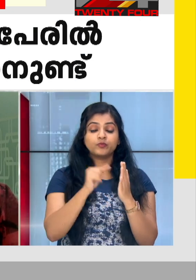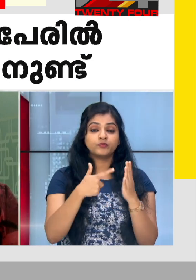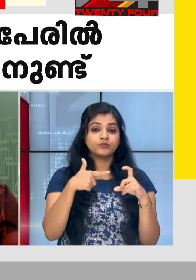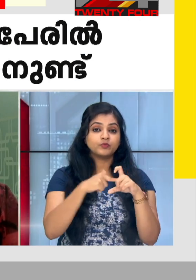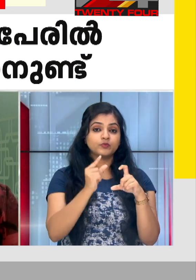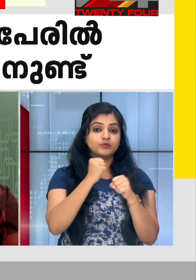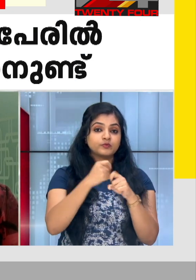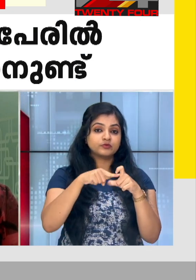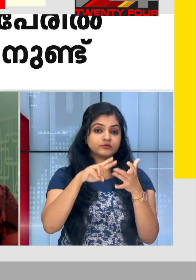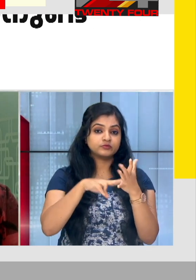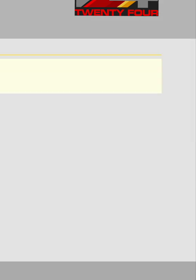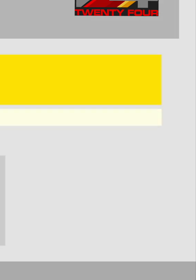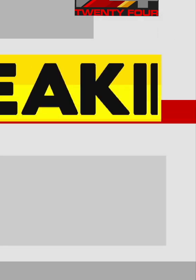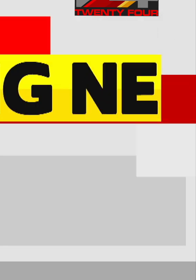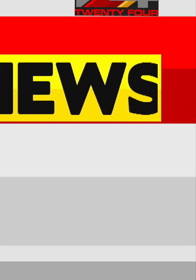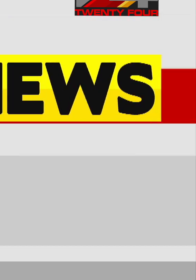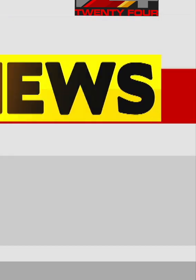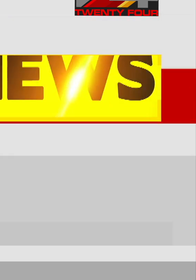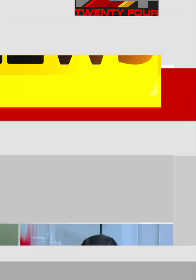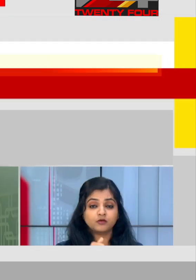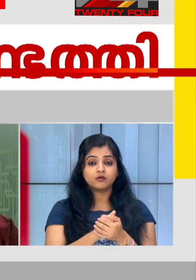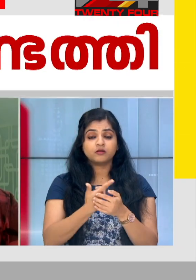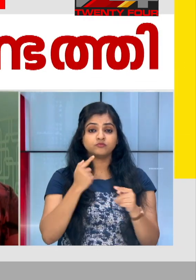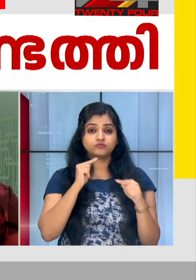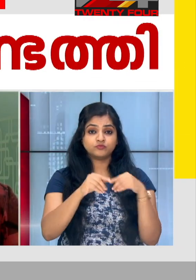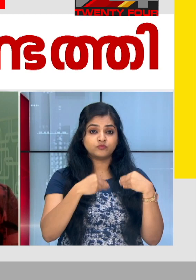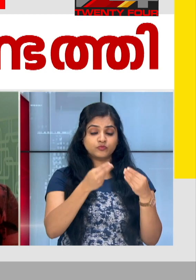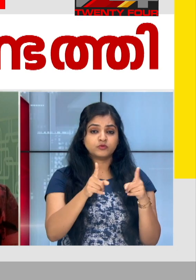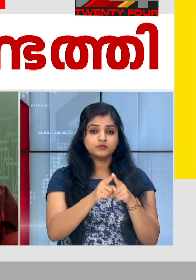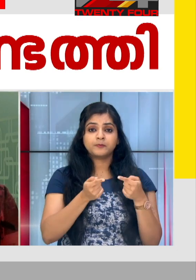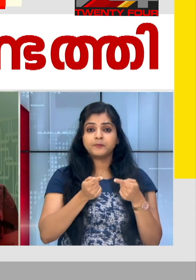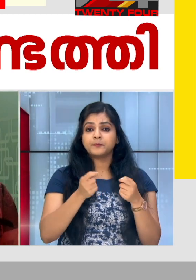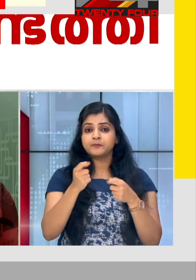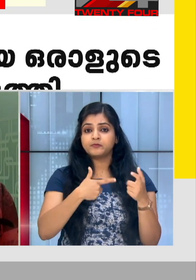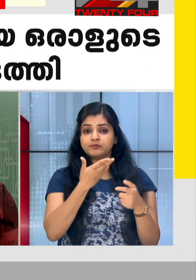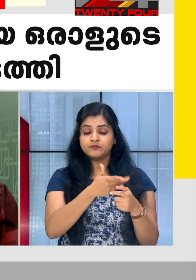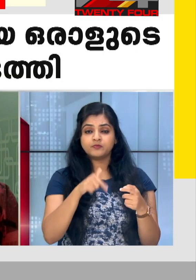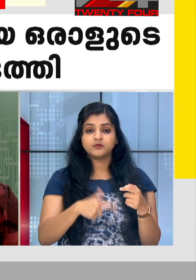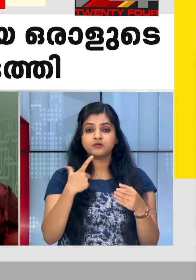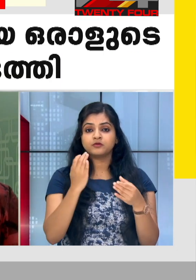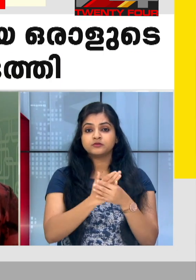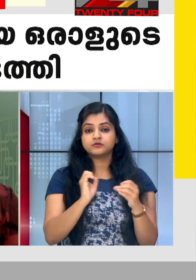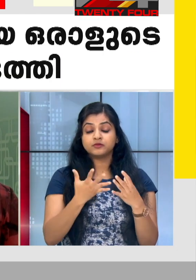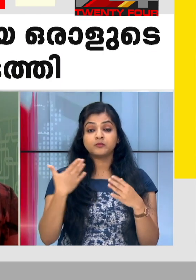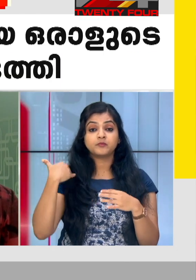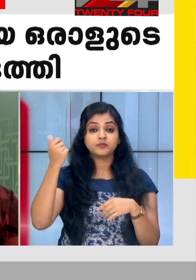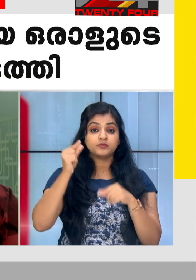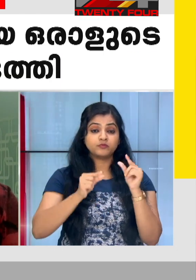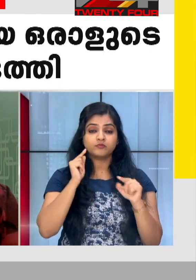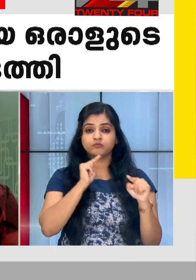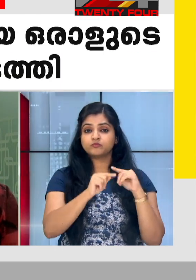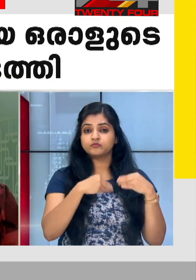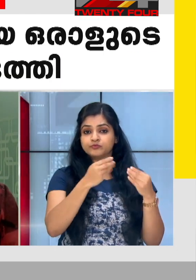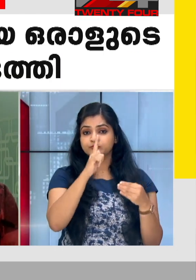വികാരി ജനറൽ യൂജിൻ പെരേരയ്ക്കെതിരെ കലാബാഹ്വാനത്തിൽ ഇന്നലെ നടന്ന സംഭവവുമായി ബന്ധപ്പെട്ട് കേസെടുക്കുന്നു. അദ്ദേഹത്തിനെതിരെ മന്ത്രിമാർ പ്രതികരിക്കുന്നു. ഇപ്പോൾ